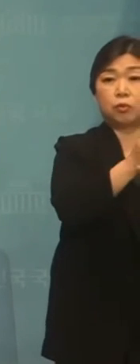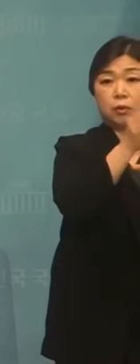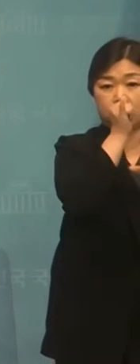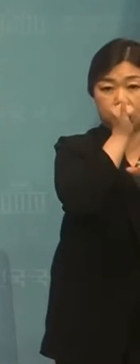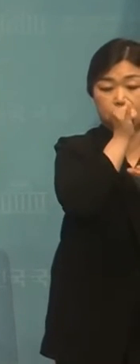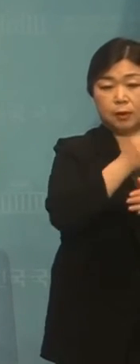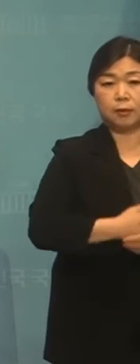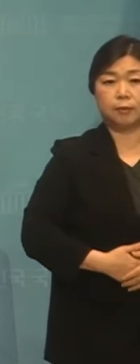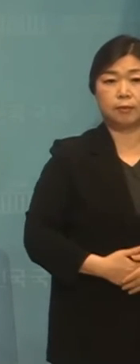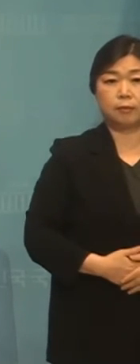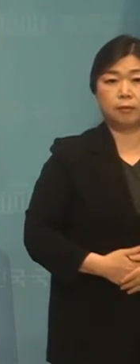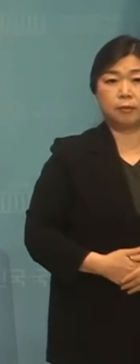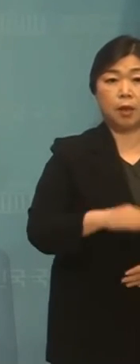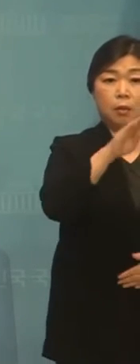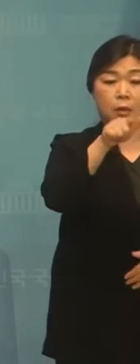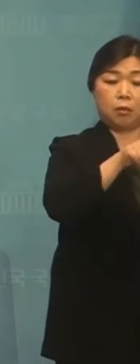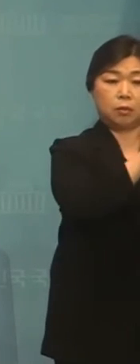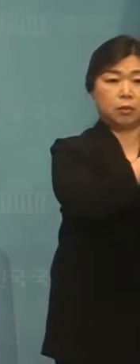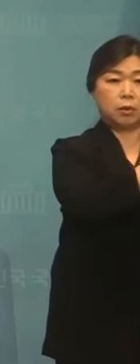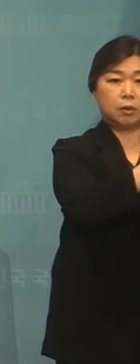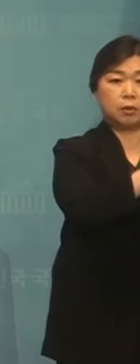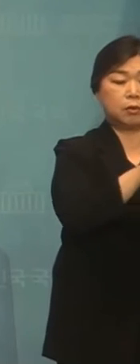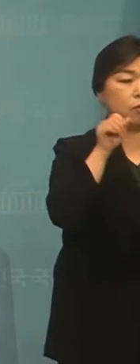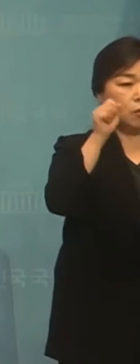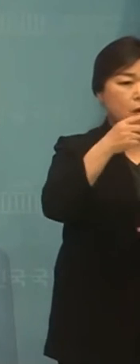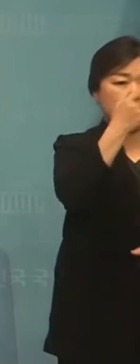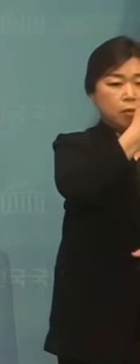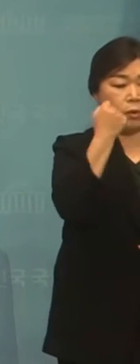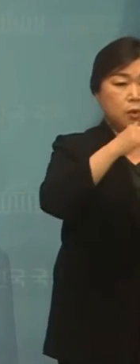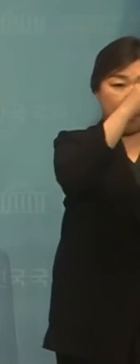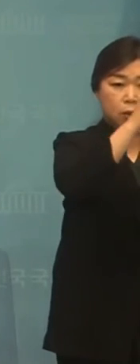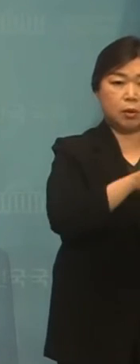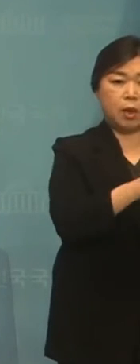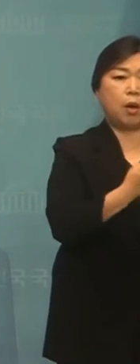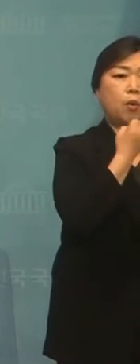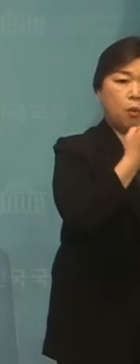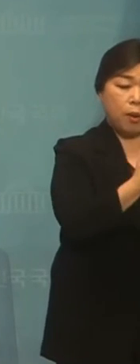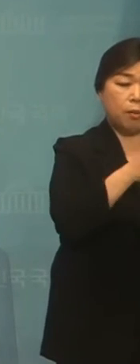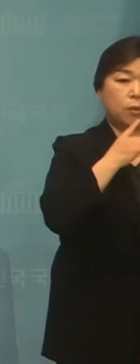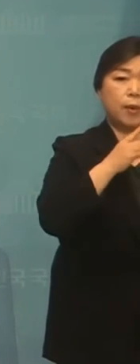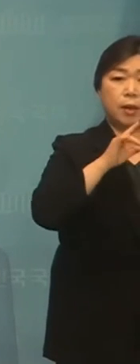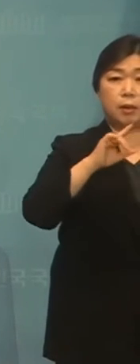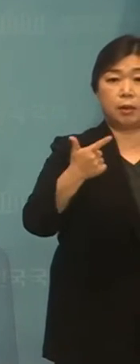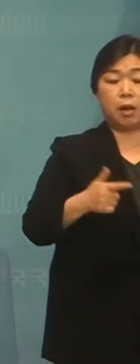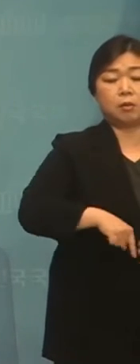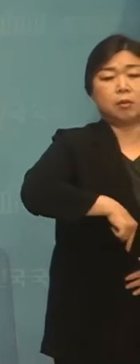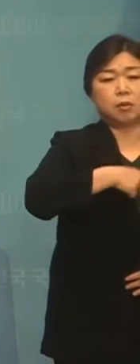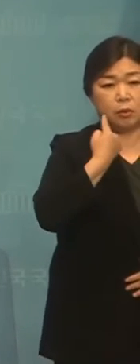상황이라고 봅니다. 박형준 후보는 후보 검증 과정에서의 고발뿐만 아니라